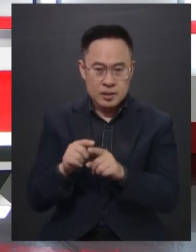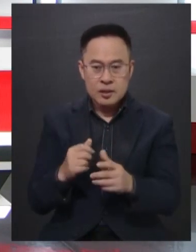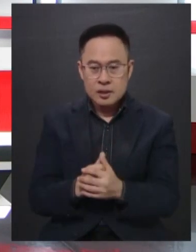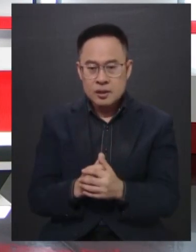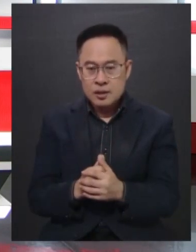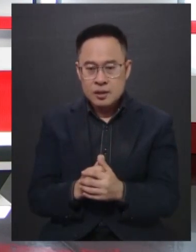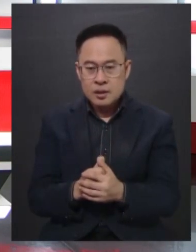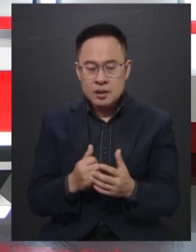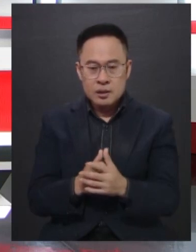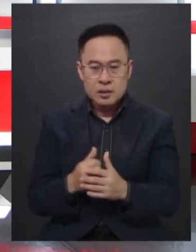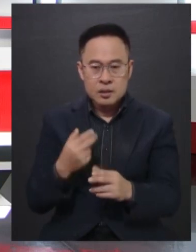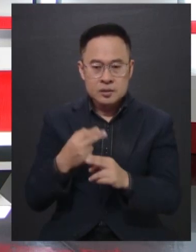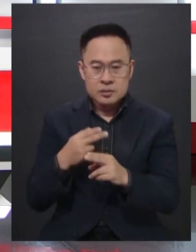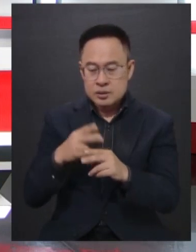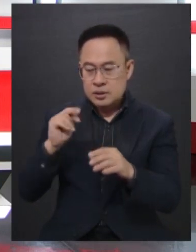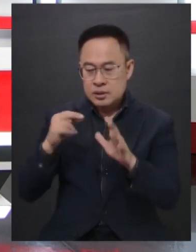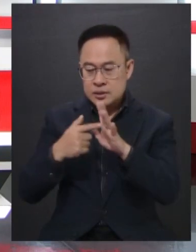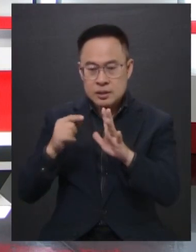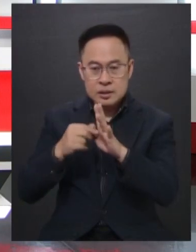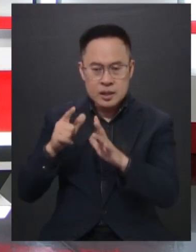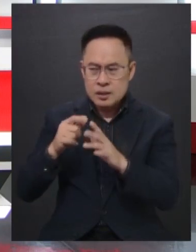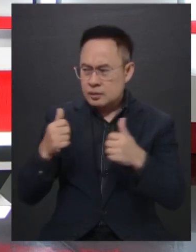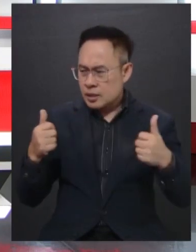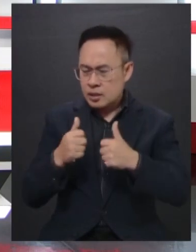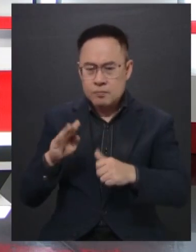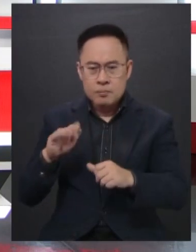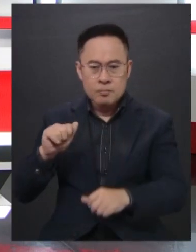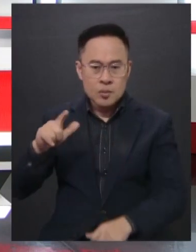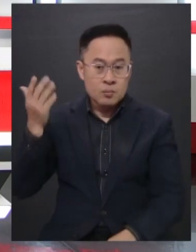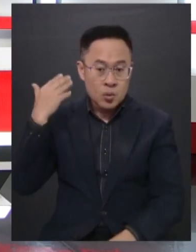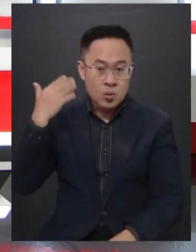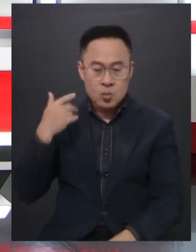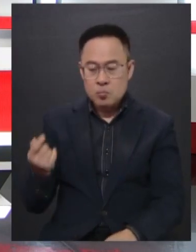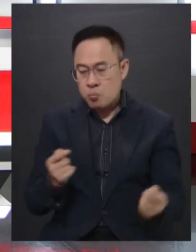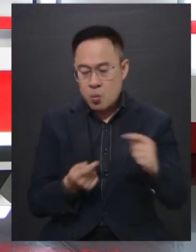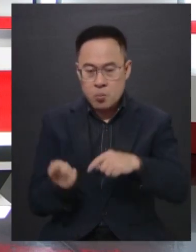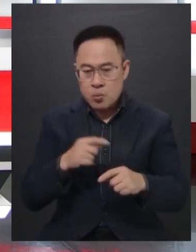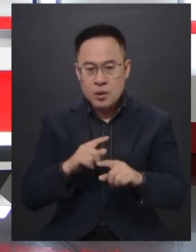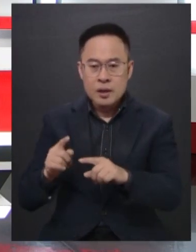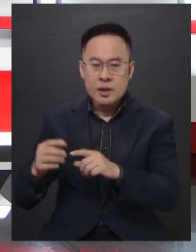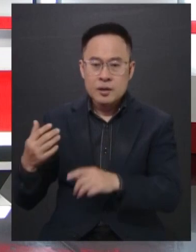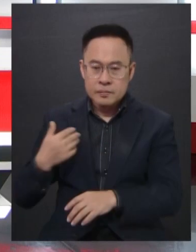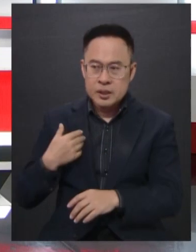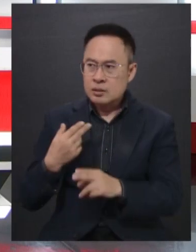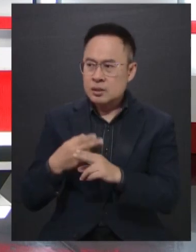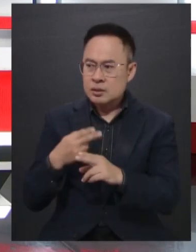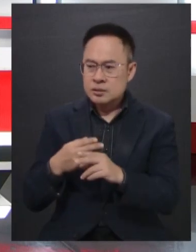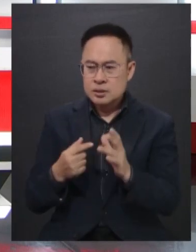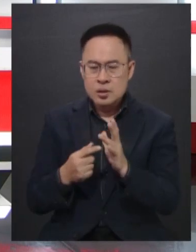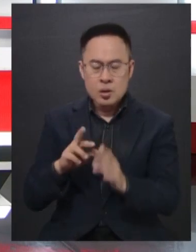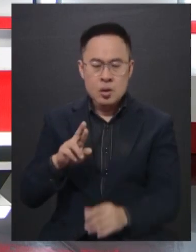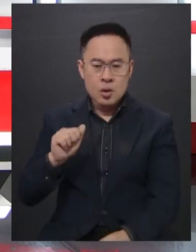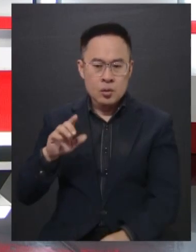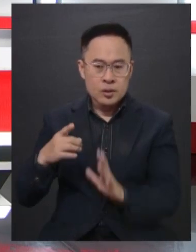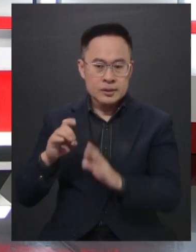แล้วก็ตีกับบอลพาราดอนเนี่ยโอ้โหตีกันแบบเอาง่ายๆว่าดุดันหรือแม้ทั้งแมตช์กับแอนดี้โรดดิกก็อยู่ถือว่าอยู่ในความทรงจำเหมือนกันเ